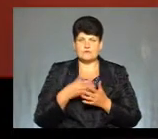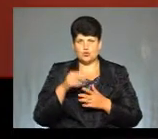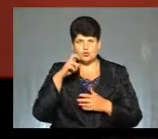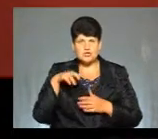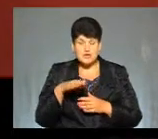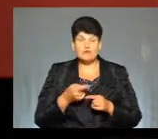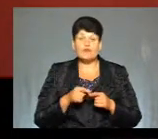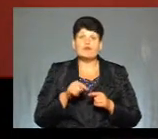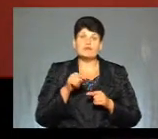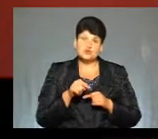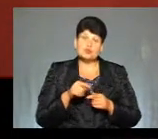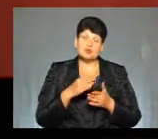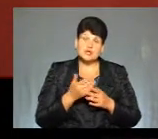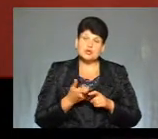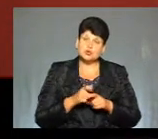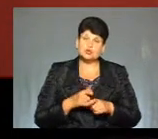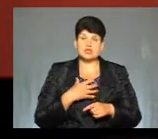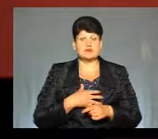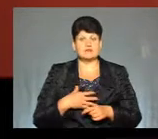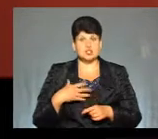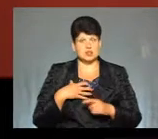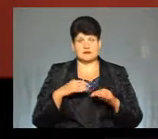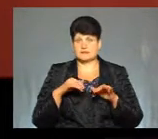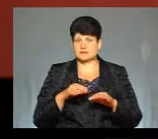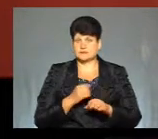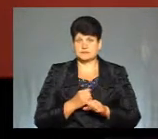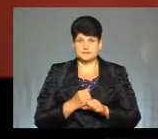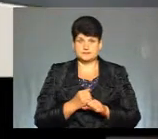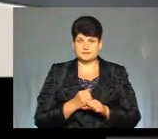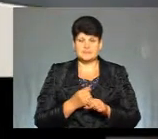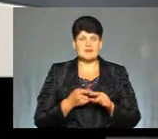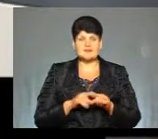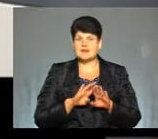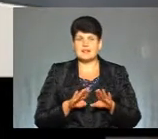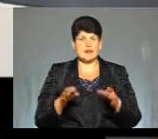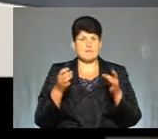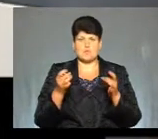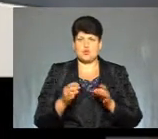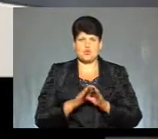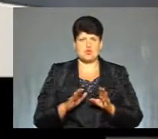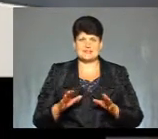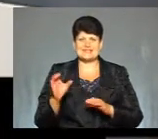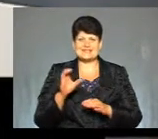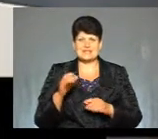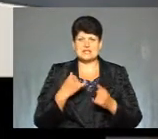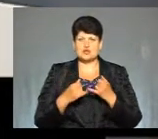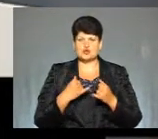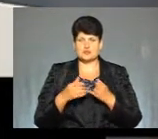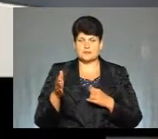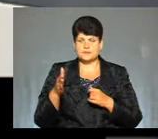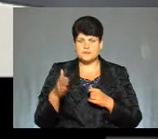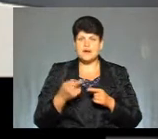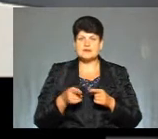в цьому це є дуже важлива функція. Це не просто синьо-жовте полотнище, а